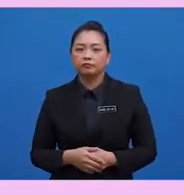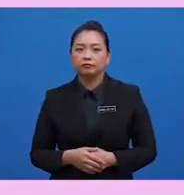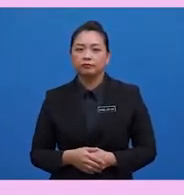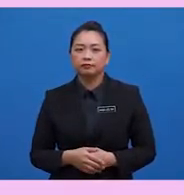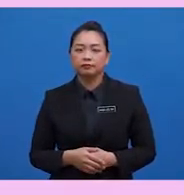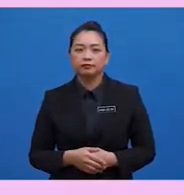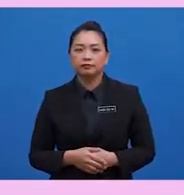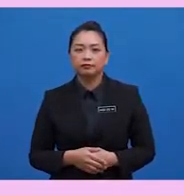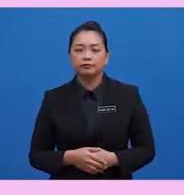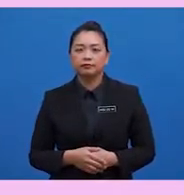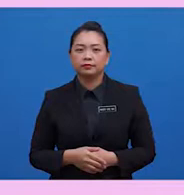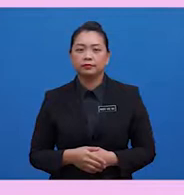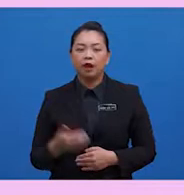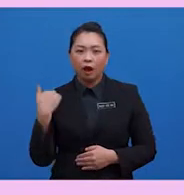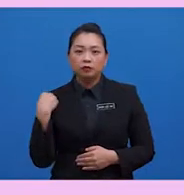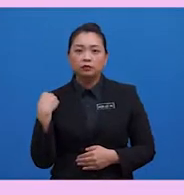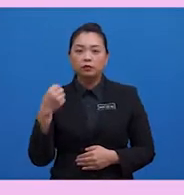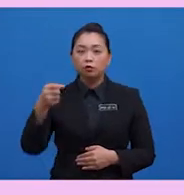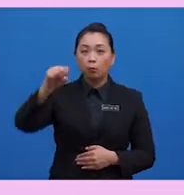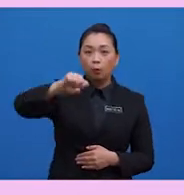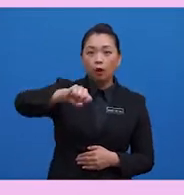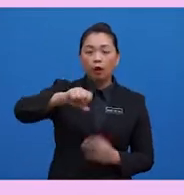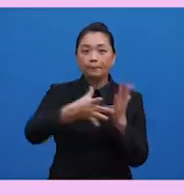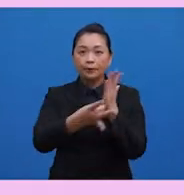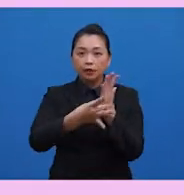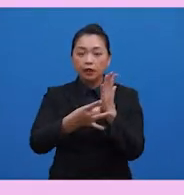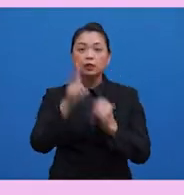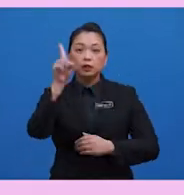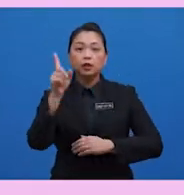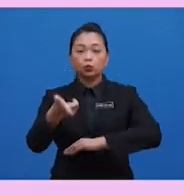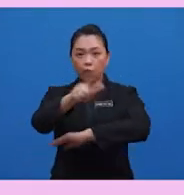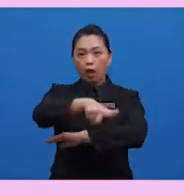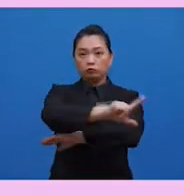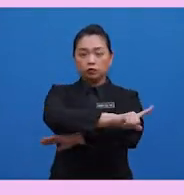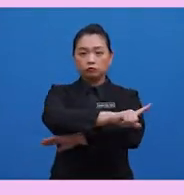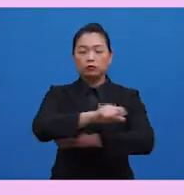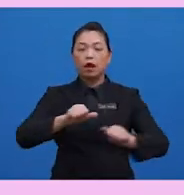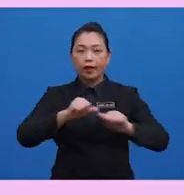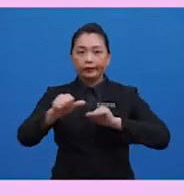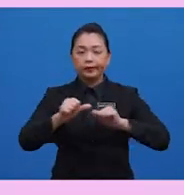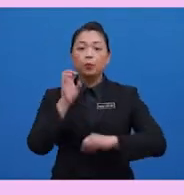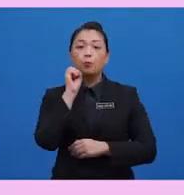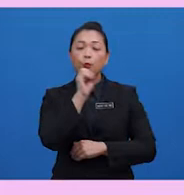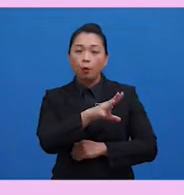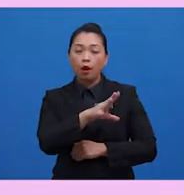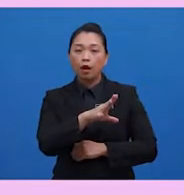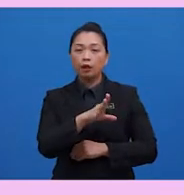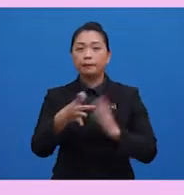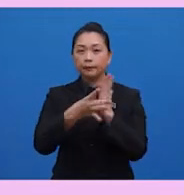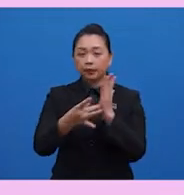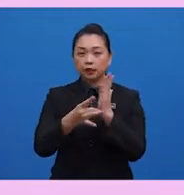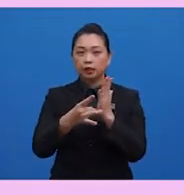Gambar menunjukkan kejadian tumpahan minyak di sebuah lautan. Aktiviti pembuangan sisa minyak yang terdiri daripada minyak